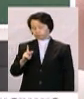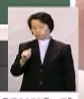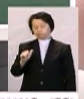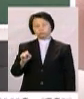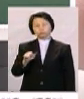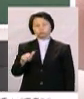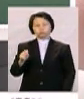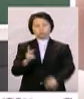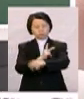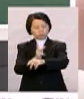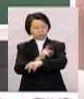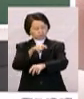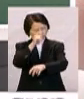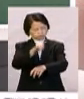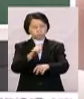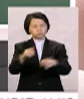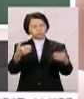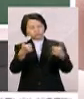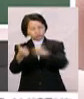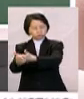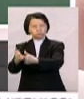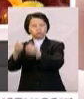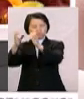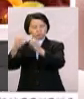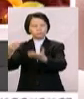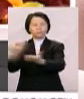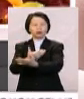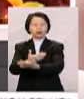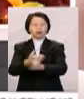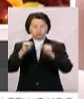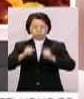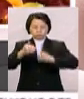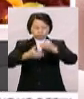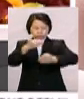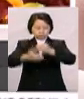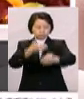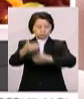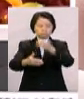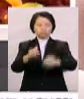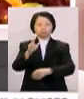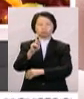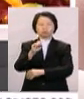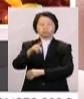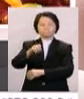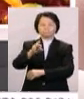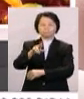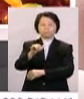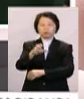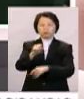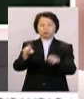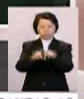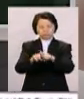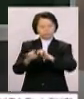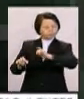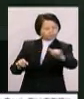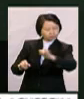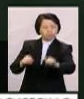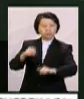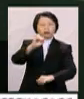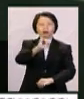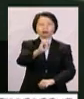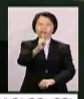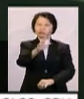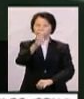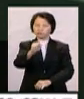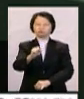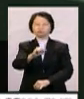koperasi harus bergerak seiring trend terkini. Selain mampu memajukan koperasi sama seperti industri kecil dan sederhana IKS